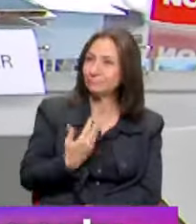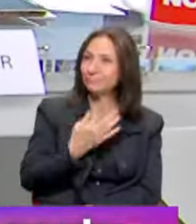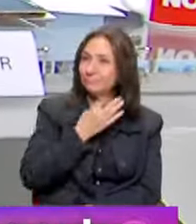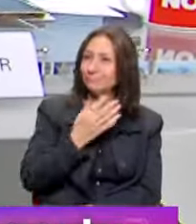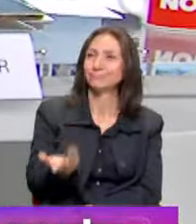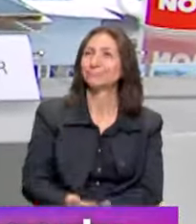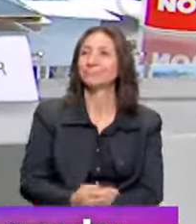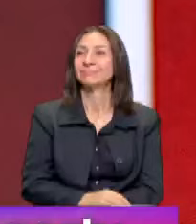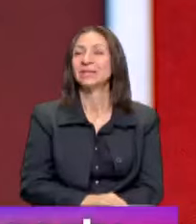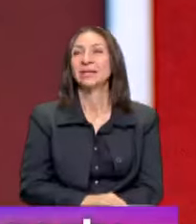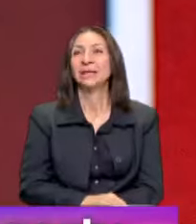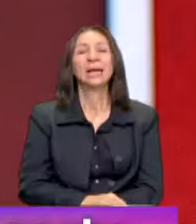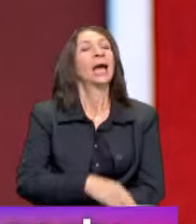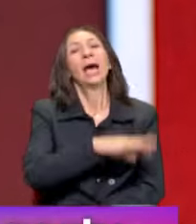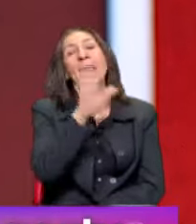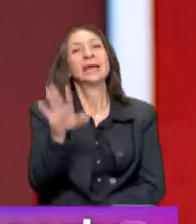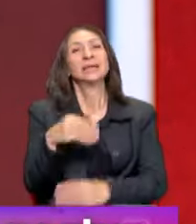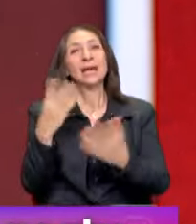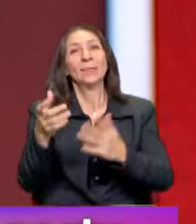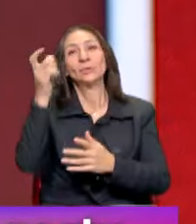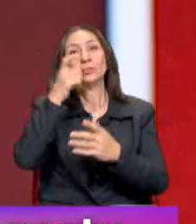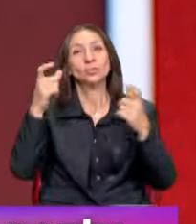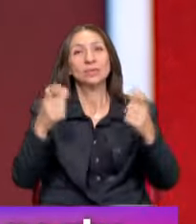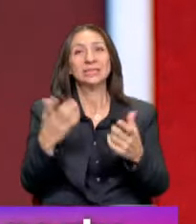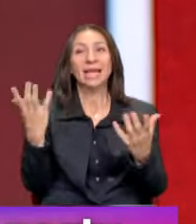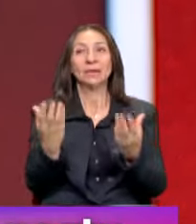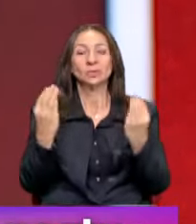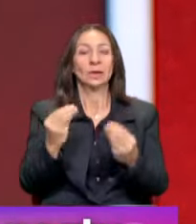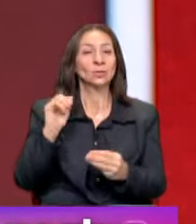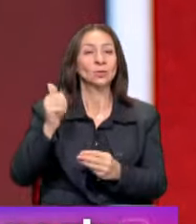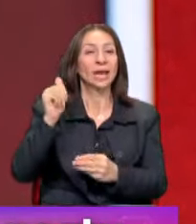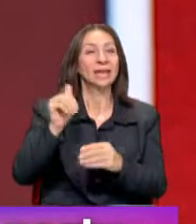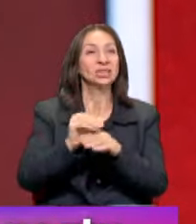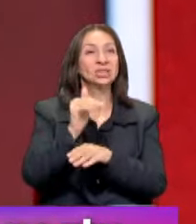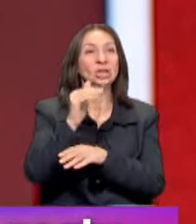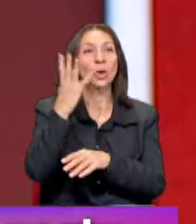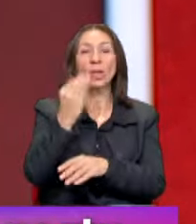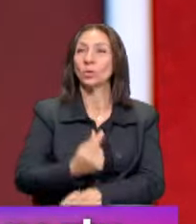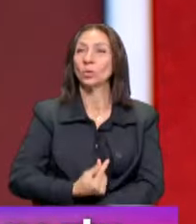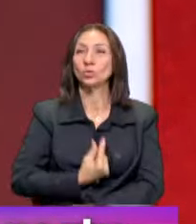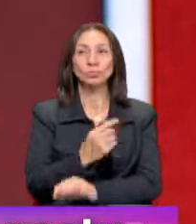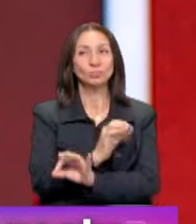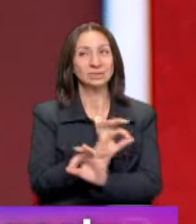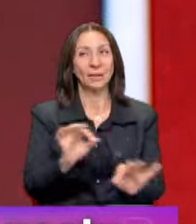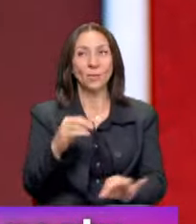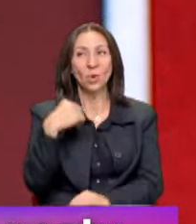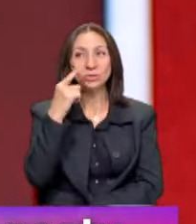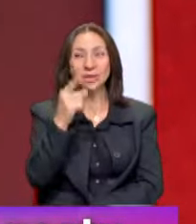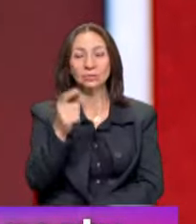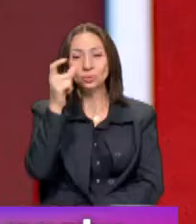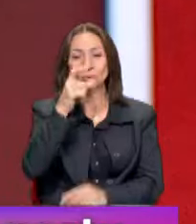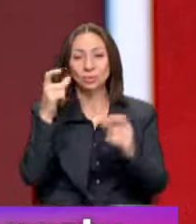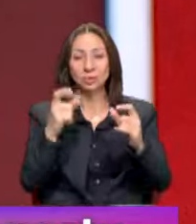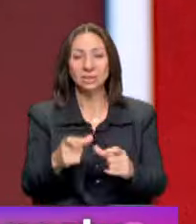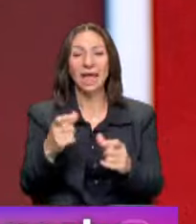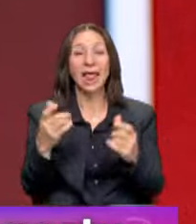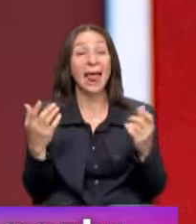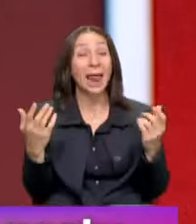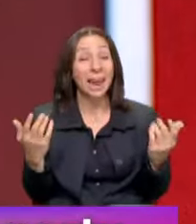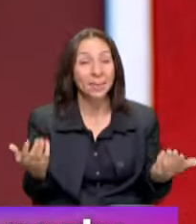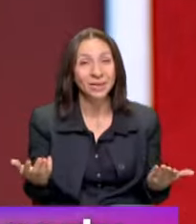buluşmada Evet her şeye rağmen bu ülkenin daha güzel günler yaşayacağına olan umudum tam o nedenle vatandaşlarımız da